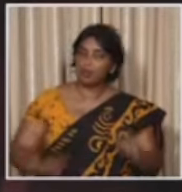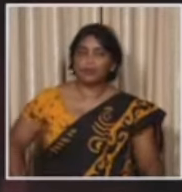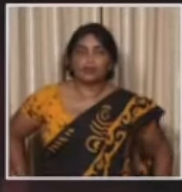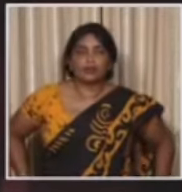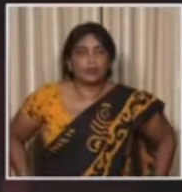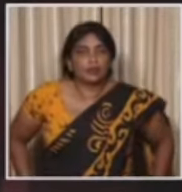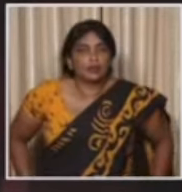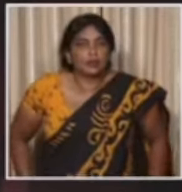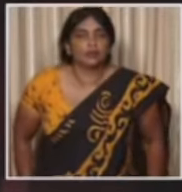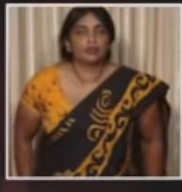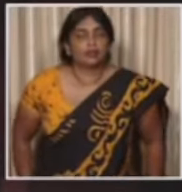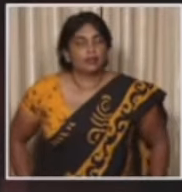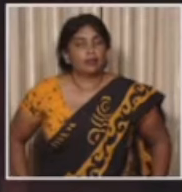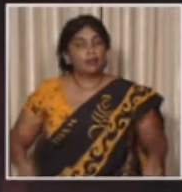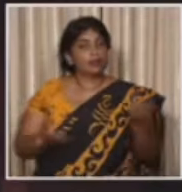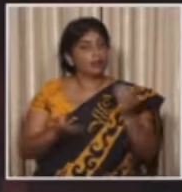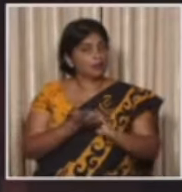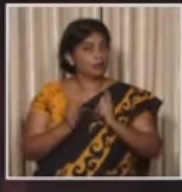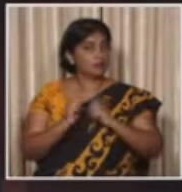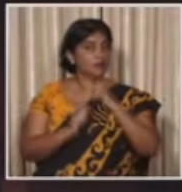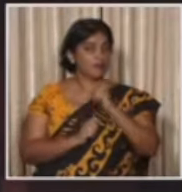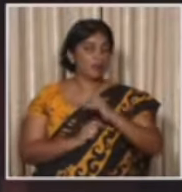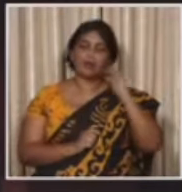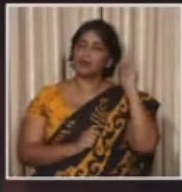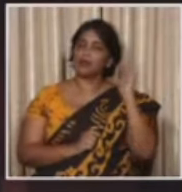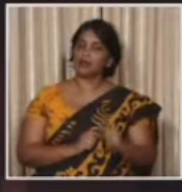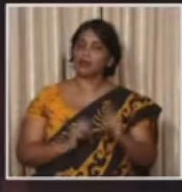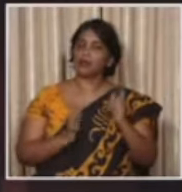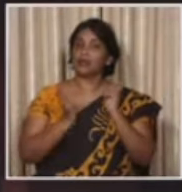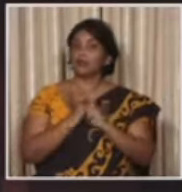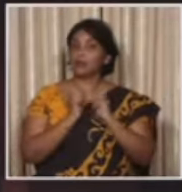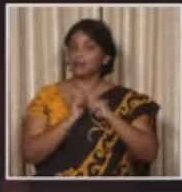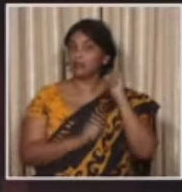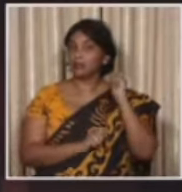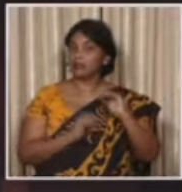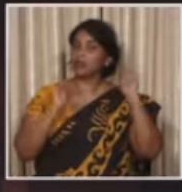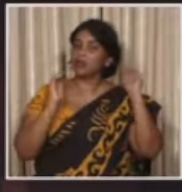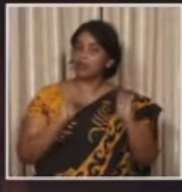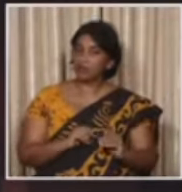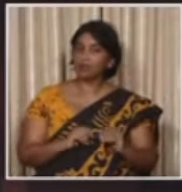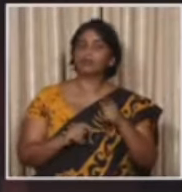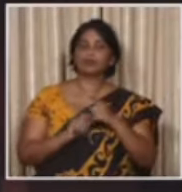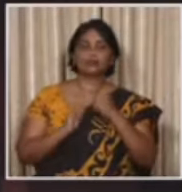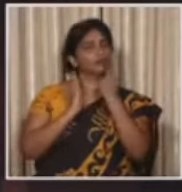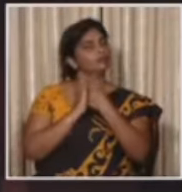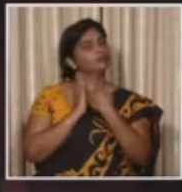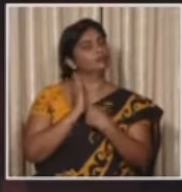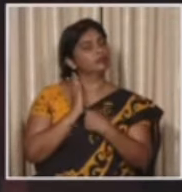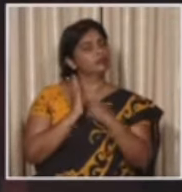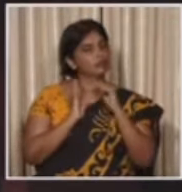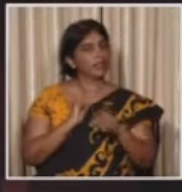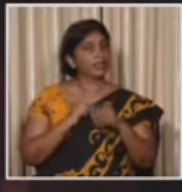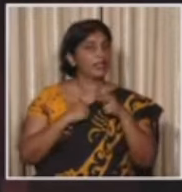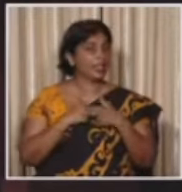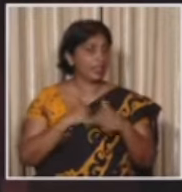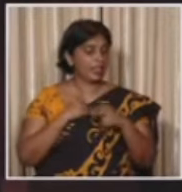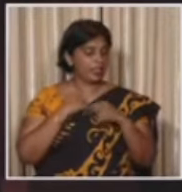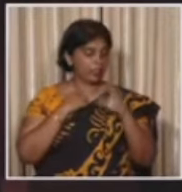නැවත ගෙවීමේ හැකියාව පහළ යෑම, ණය ගෙවීම් පැහැර හැරීම මත ආසාදු ලේඛනගත වීම වැනි හේතුන්